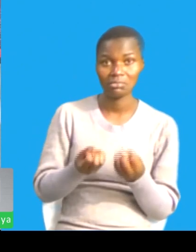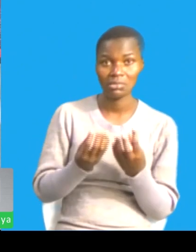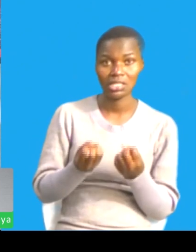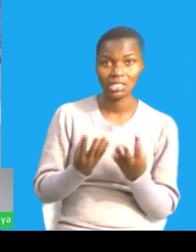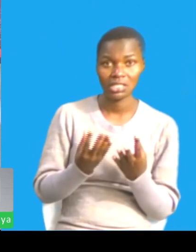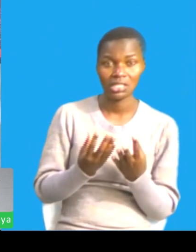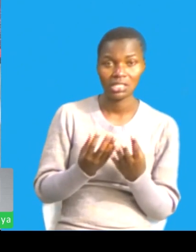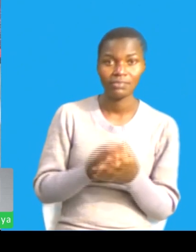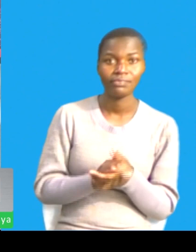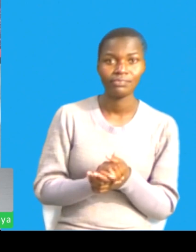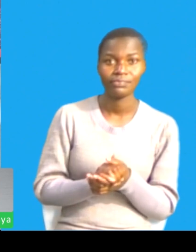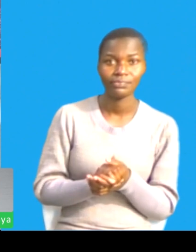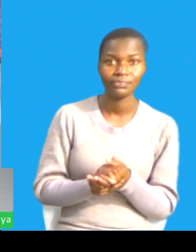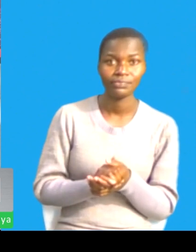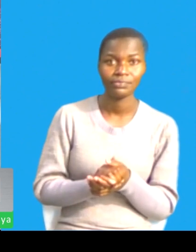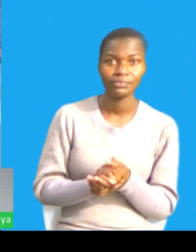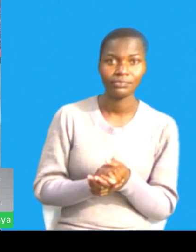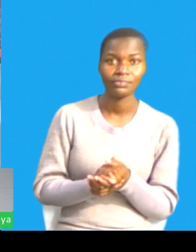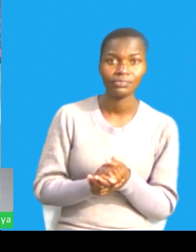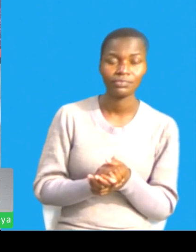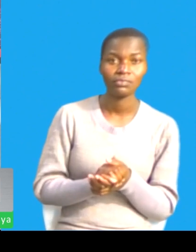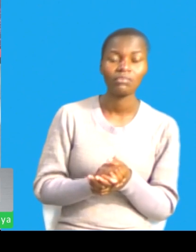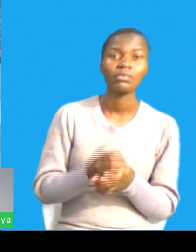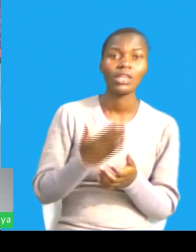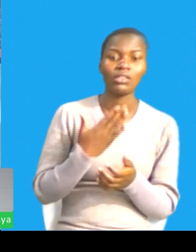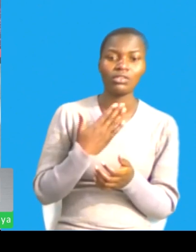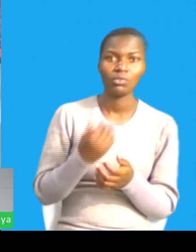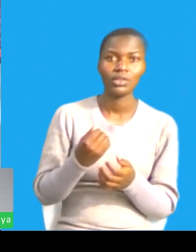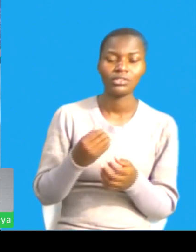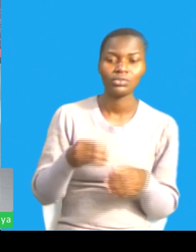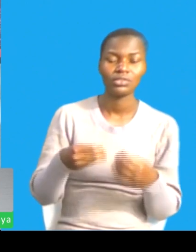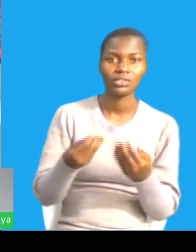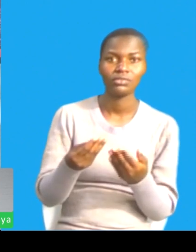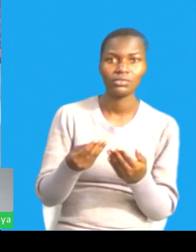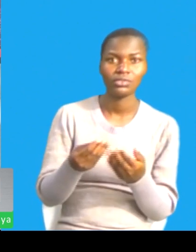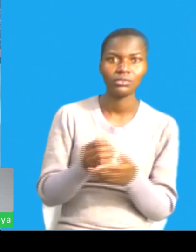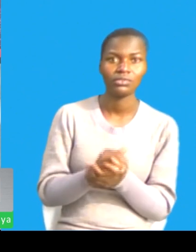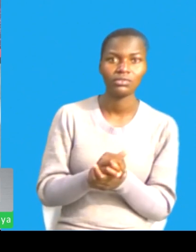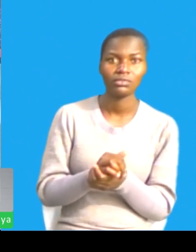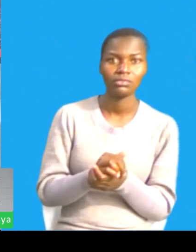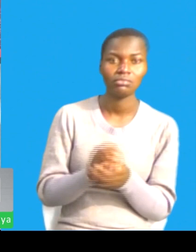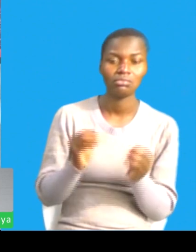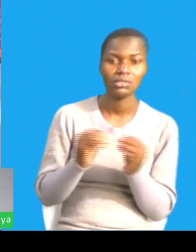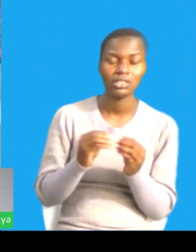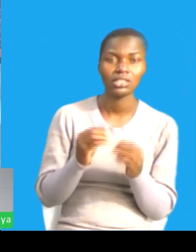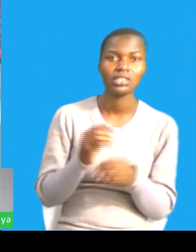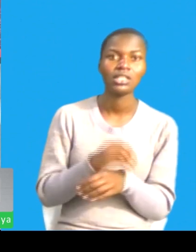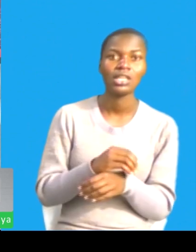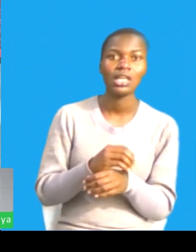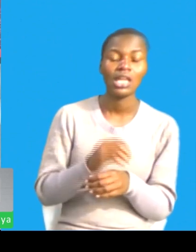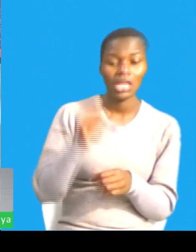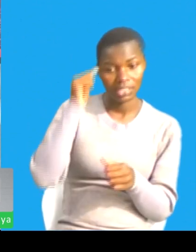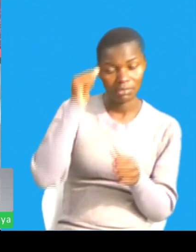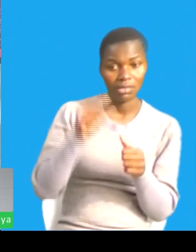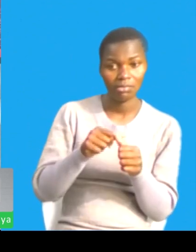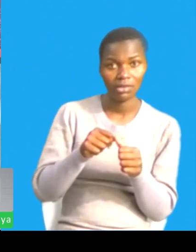ni kama wale watu wanakusupport, unataka uwapatie appointment. Na tunakumbuka deputy president akisema ya